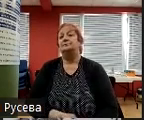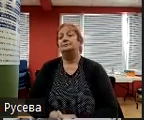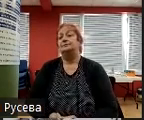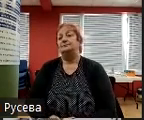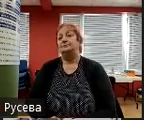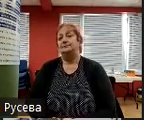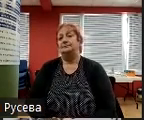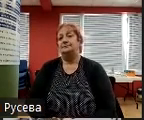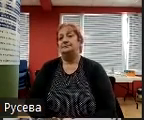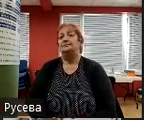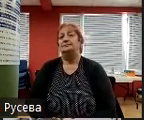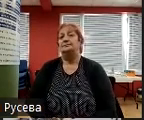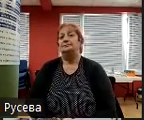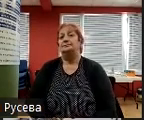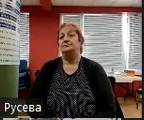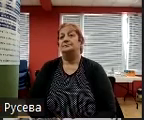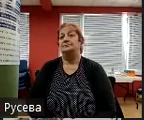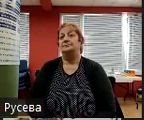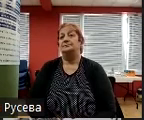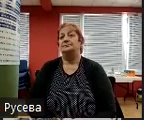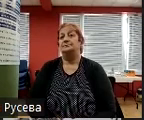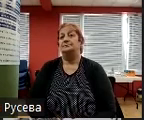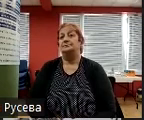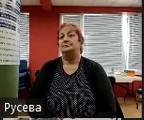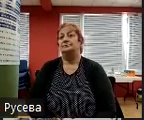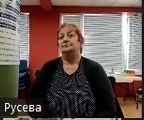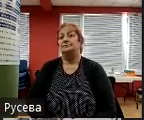for example, if you use an arrow, the screen reader will use